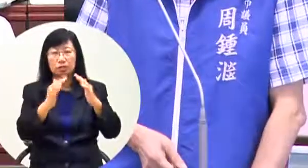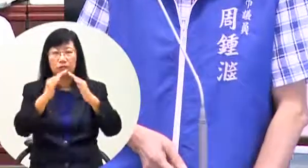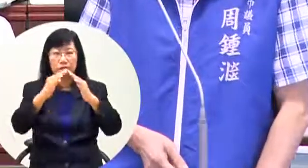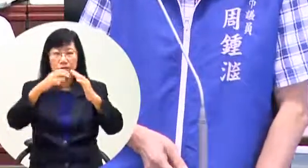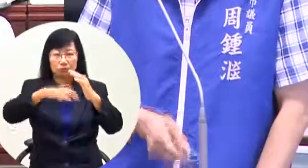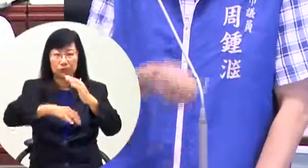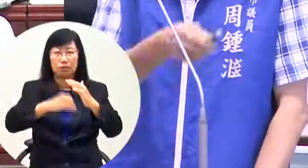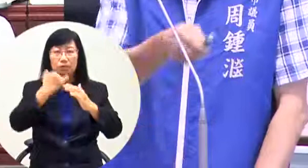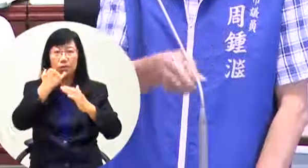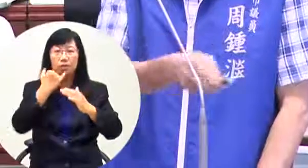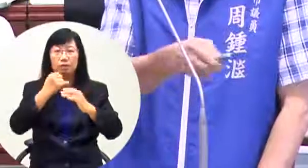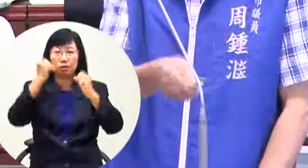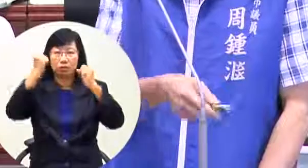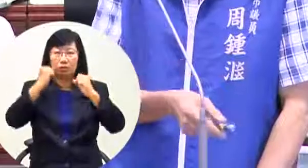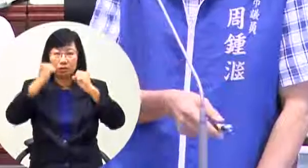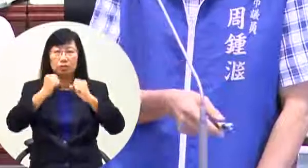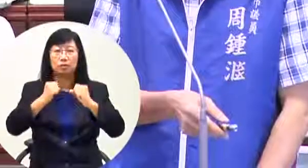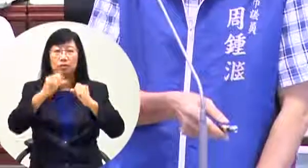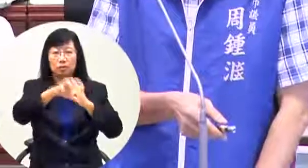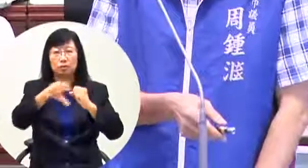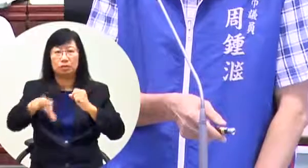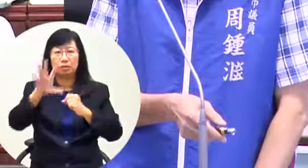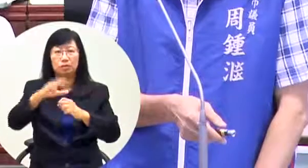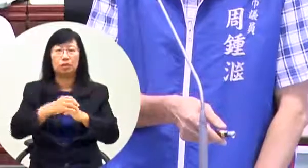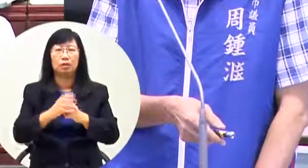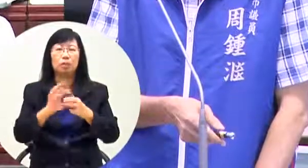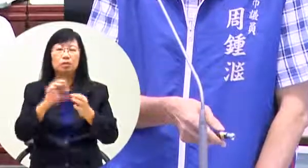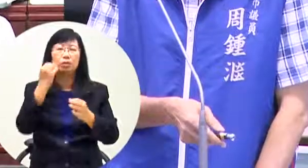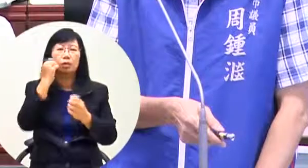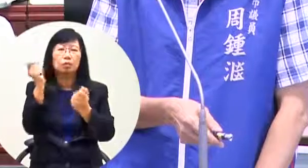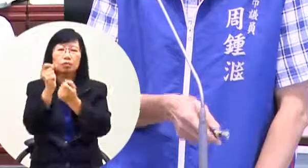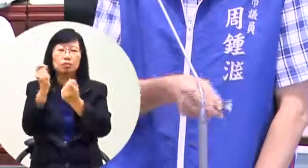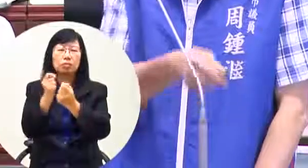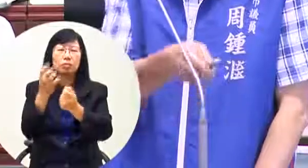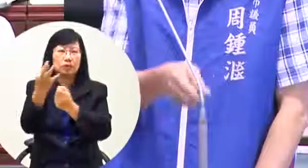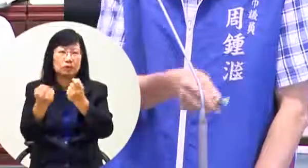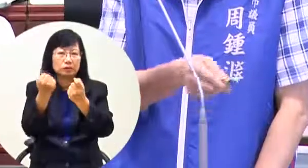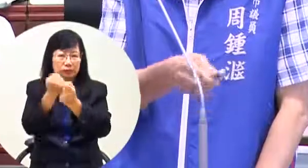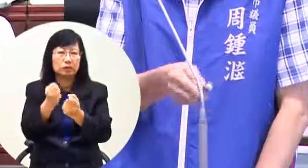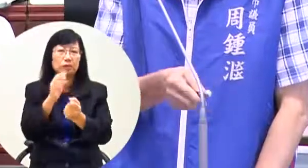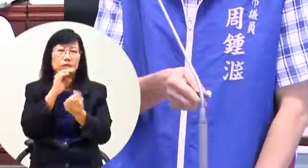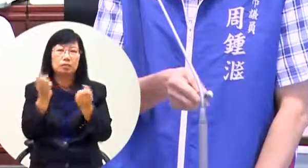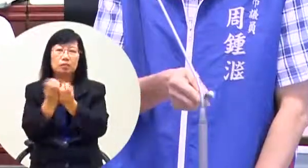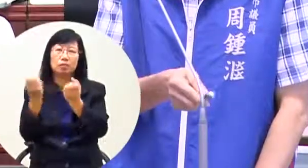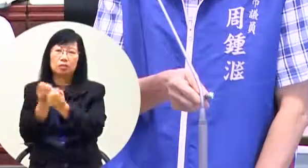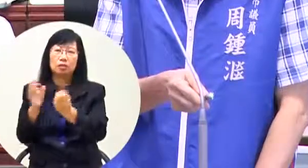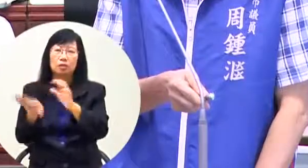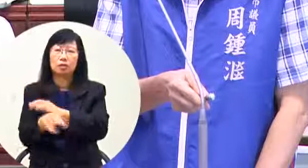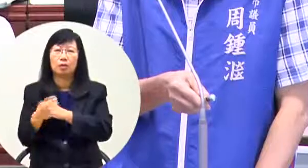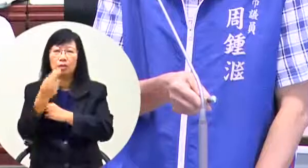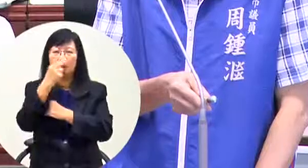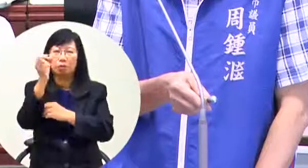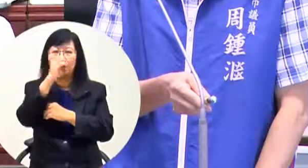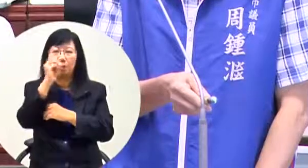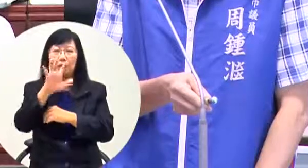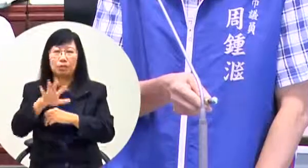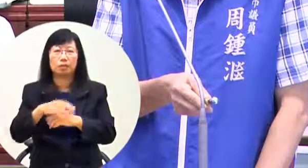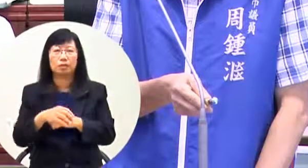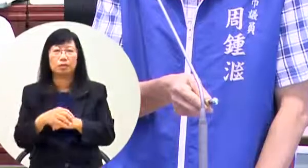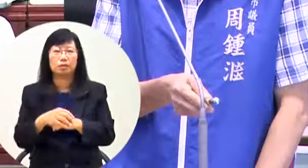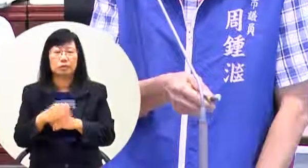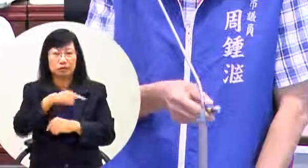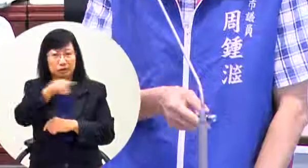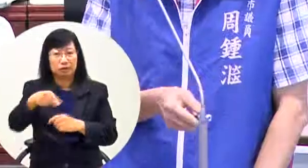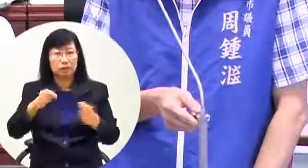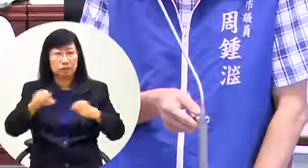应这个空气品质，特别在冬季，对，所以这一个方向我们非常赞成。那另外这一个案子大概3150万